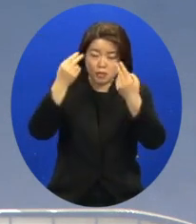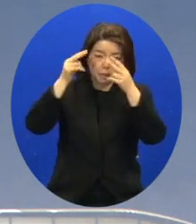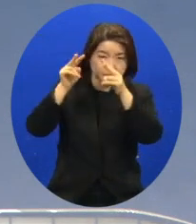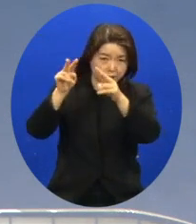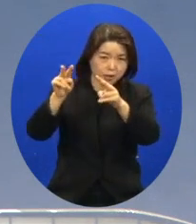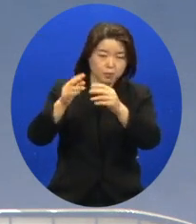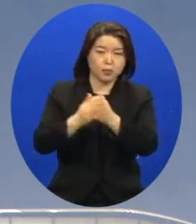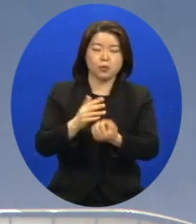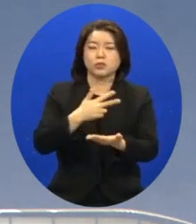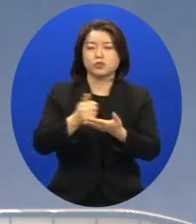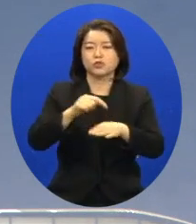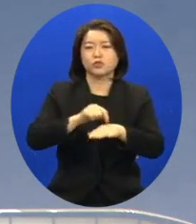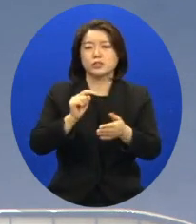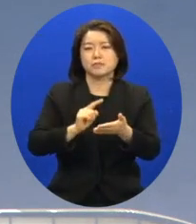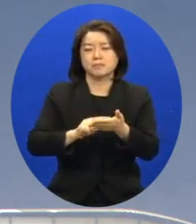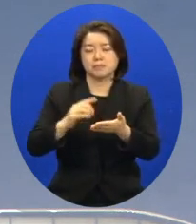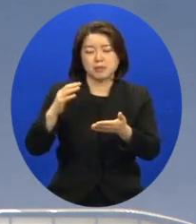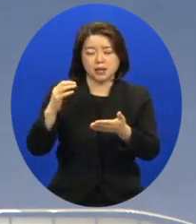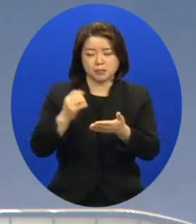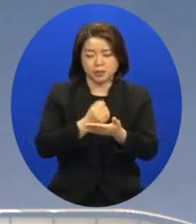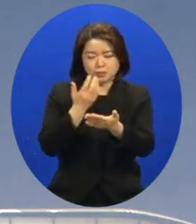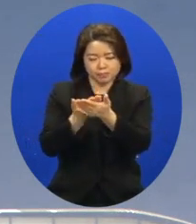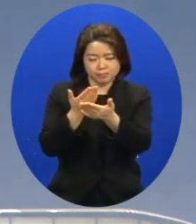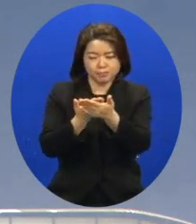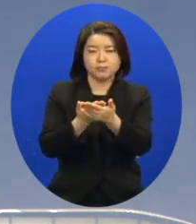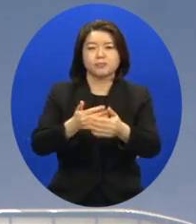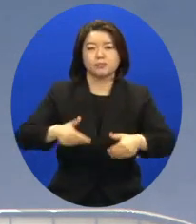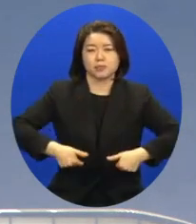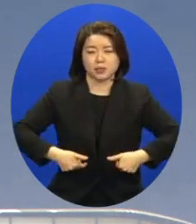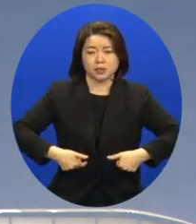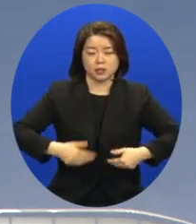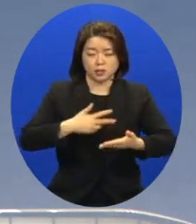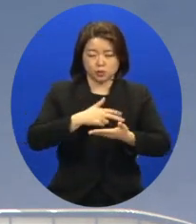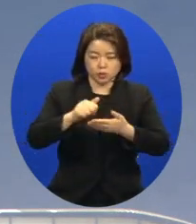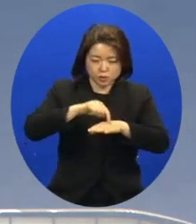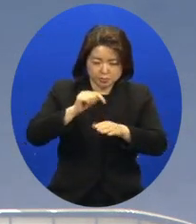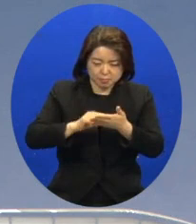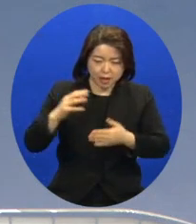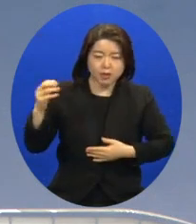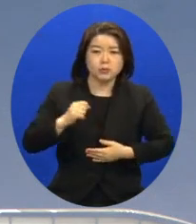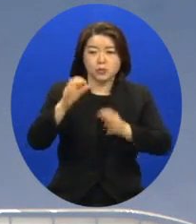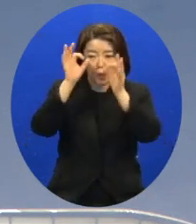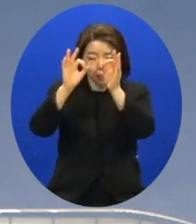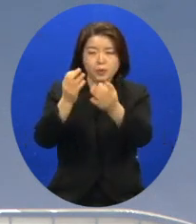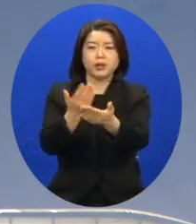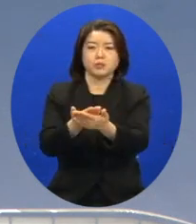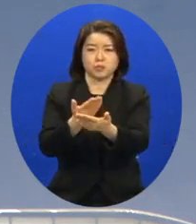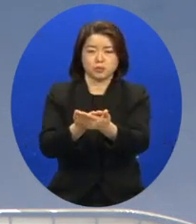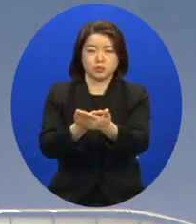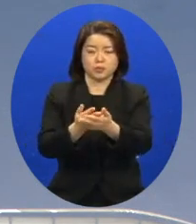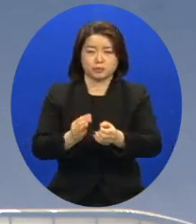바라보고 주님의 마음을 구해야 합니다. 주님의 마음으로 보게 해주십시오. 사도 바울은 고린도